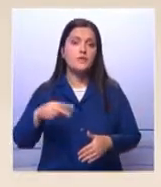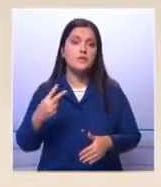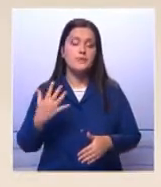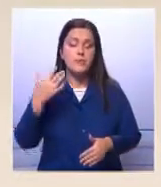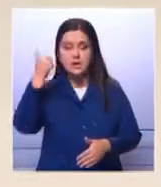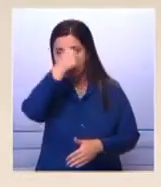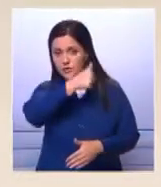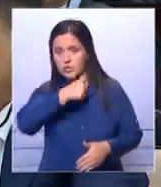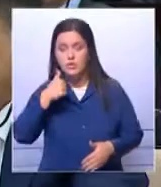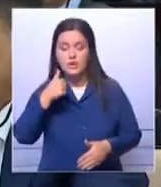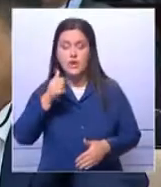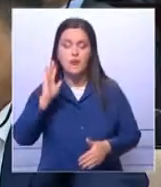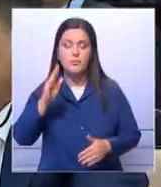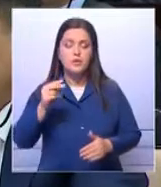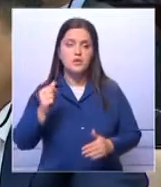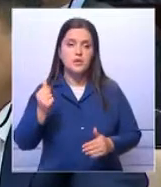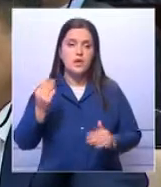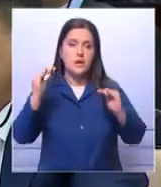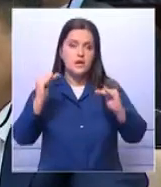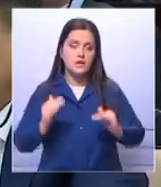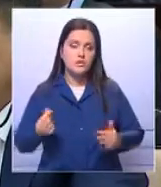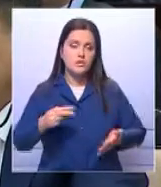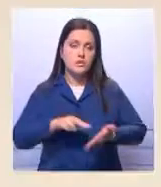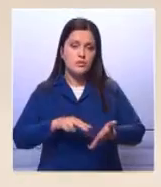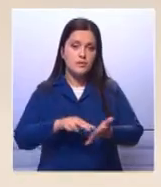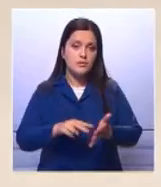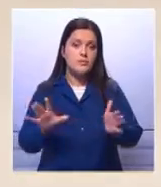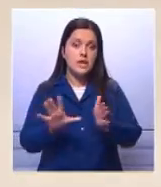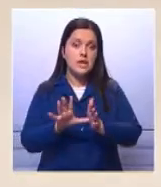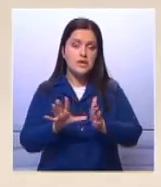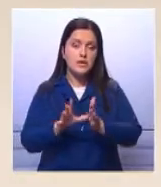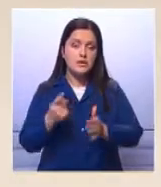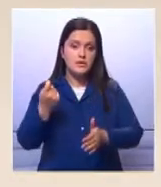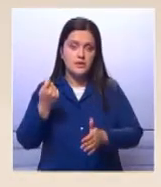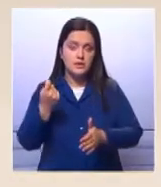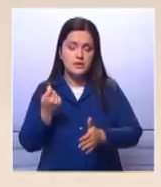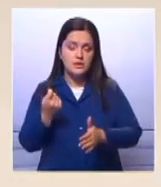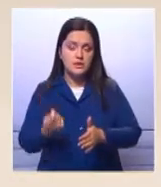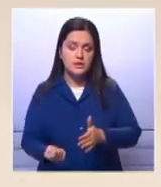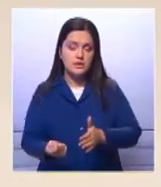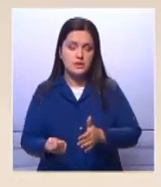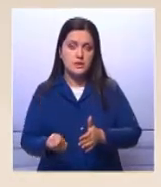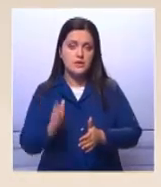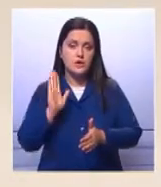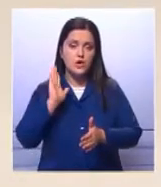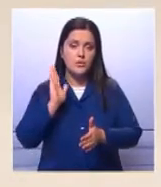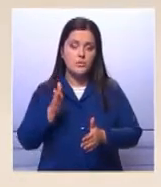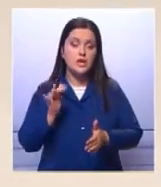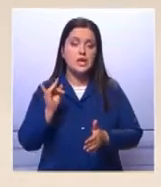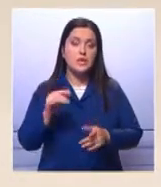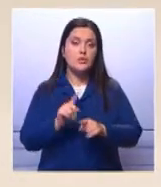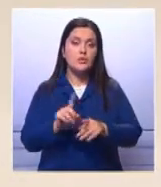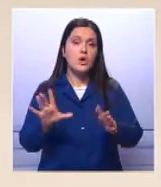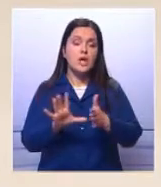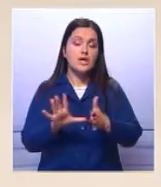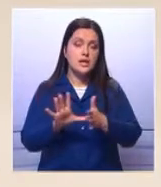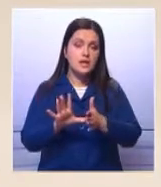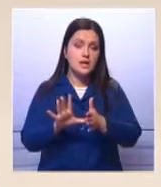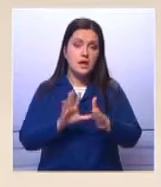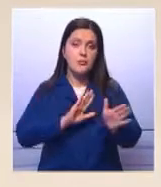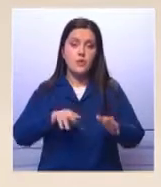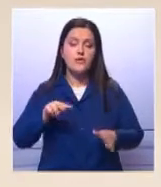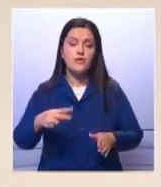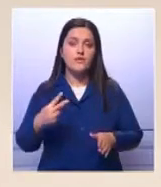значительно будет удешевление стоимости производства объекта ЗИЭ. Соответственно, и электроэнергия